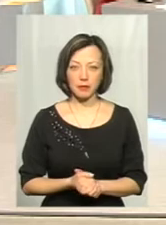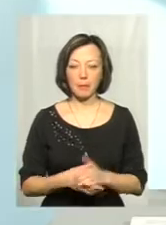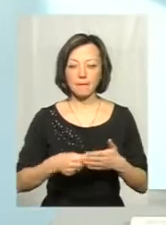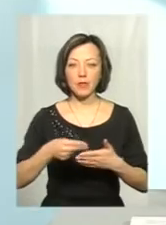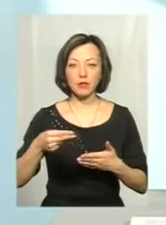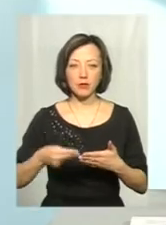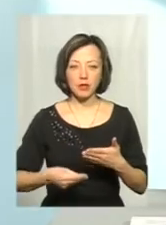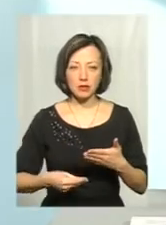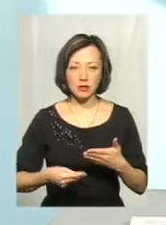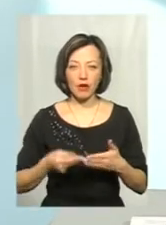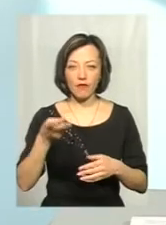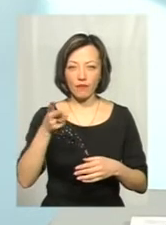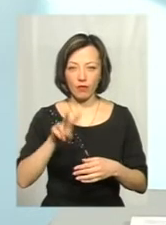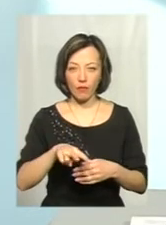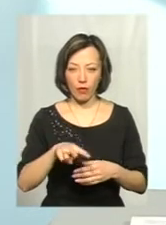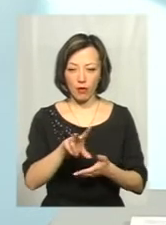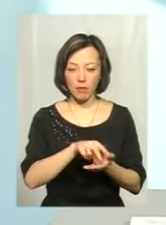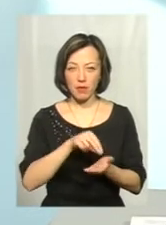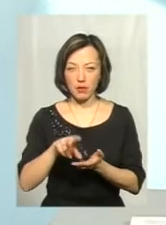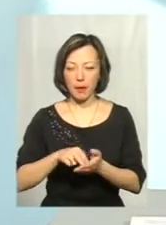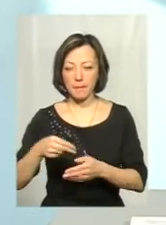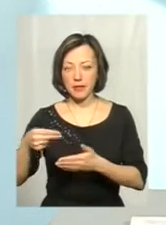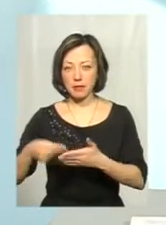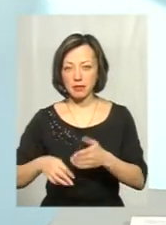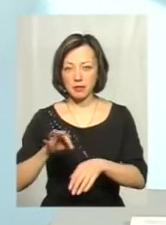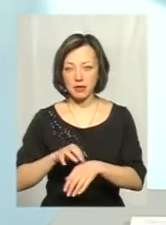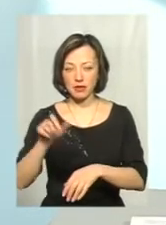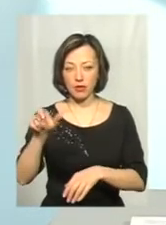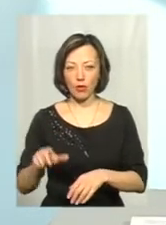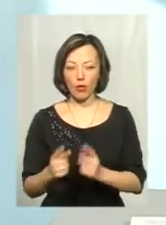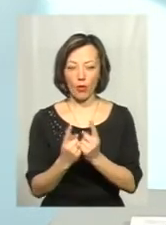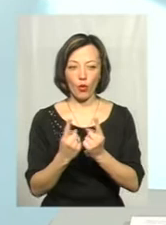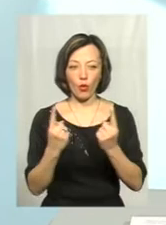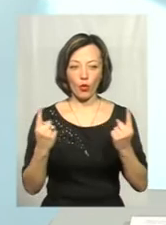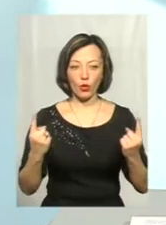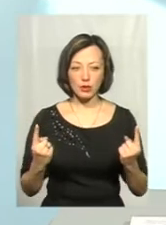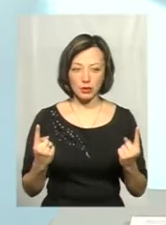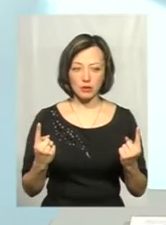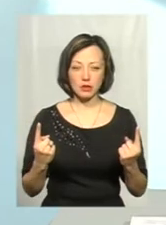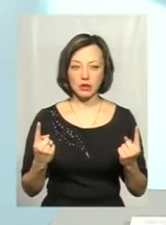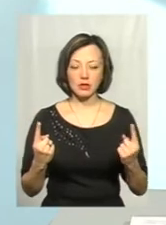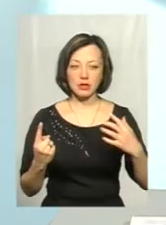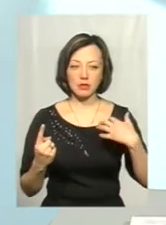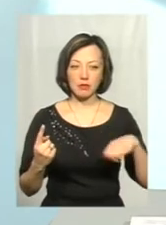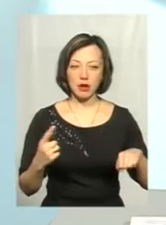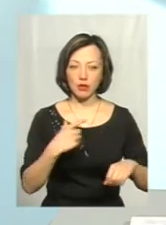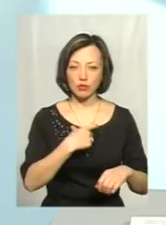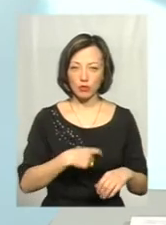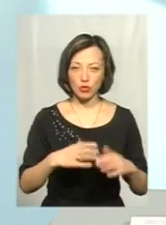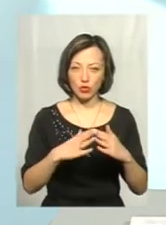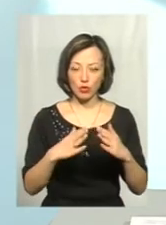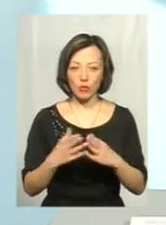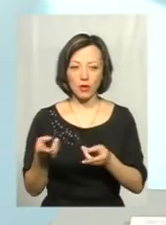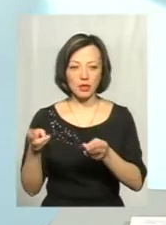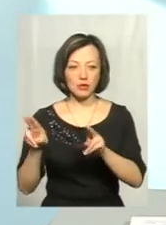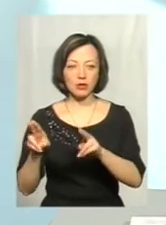Підписує, значить, вона роздруковується в двох екземплярах і буде підписана пацієнтом. Значить, один примірник декларації пацієнт забирає собі додому, вона, власне,